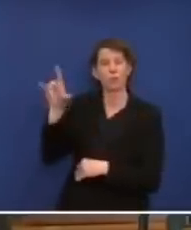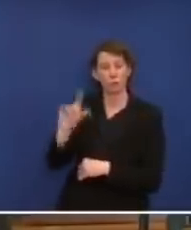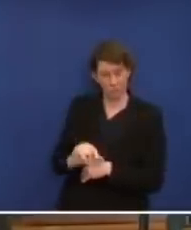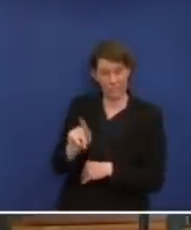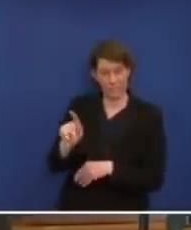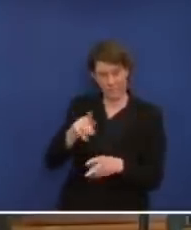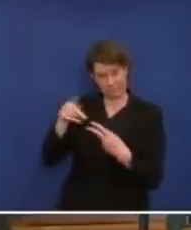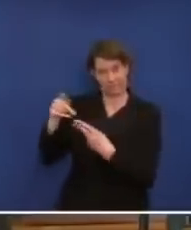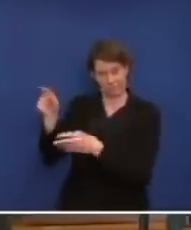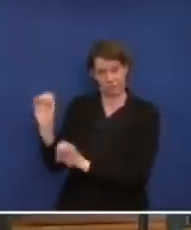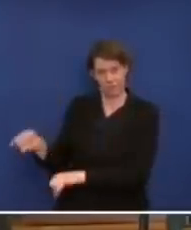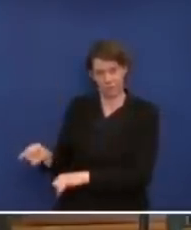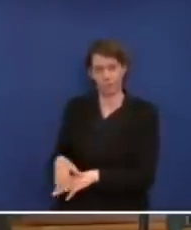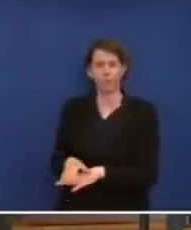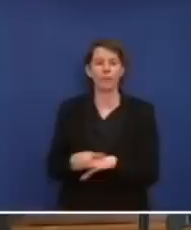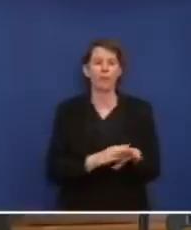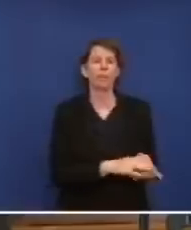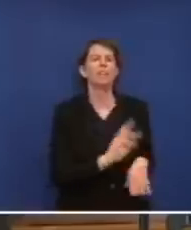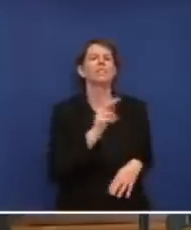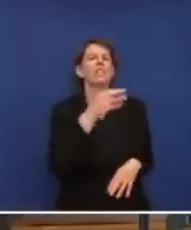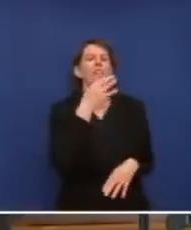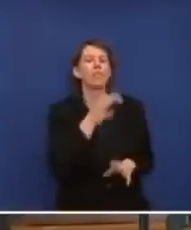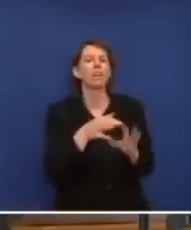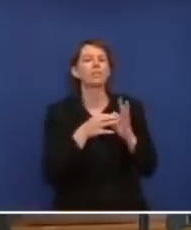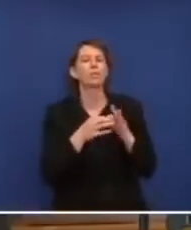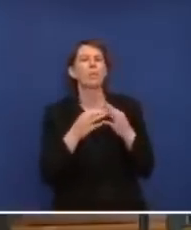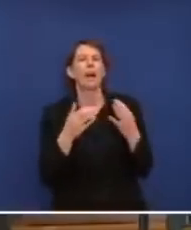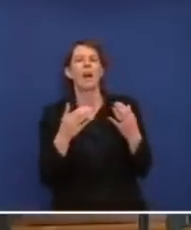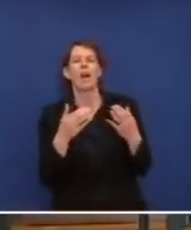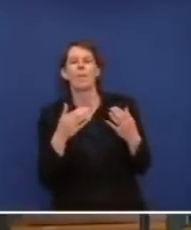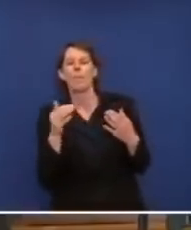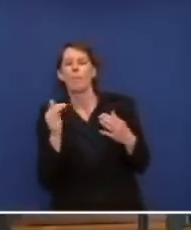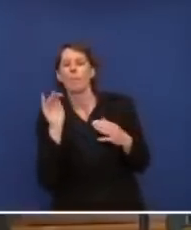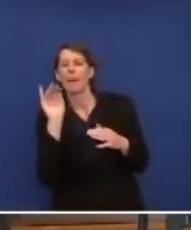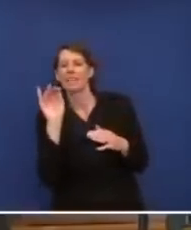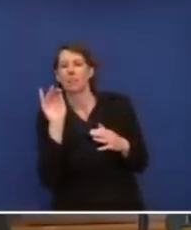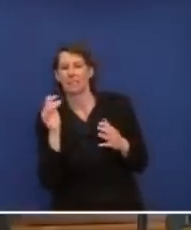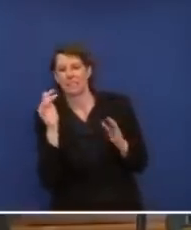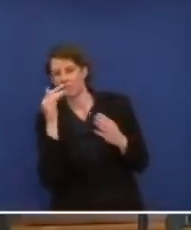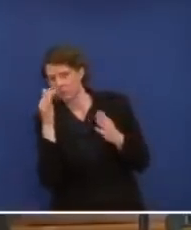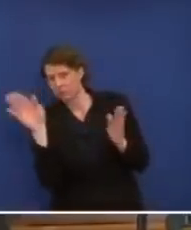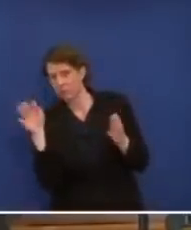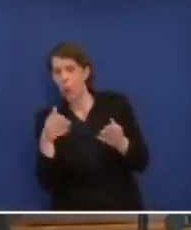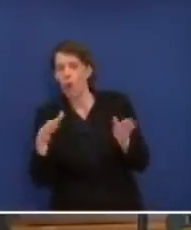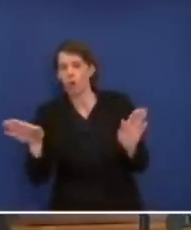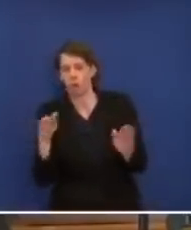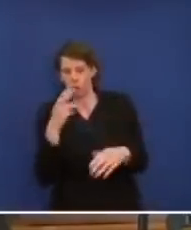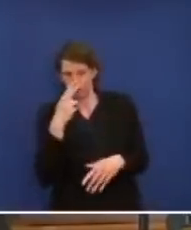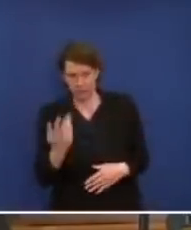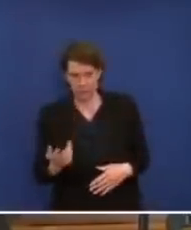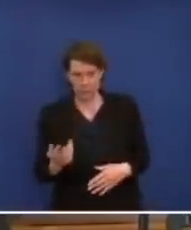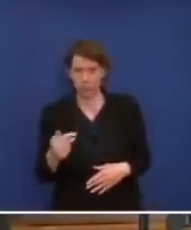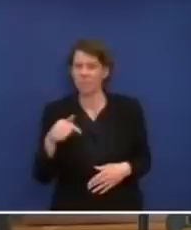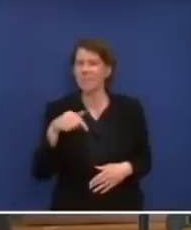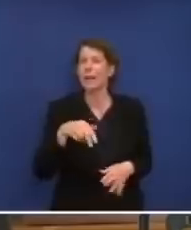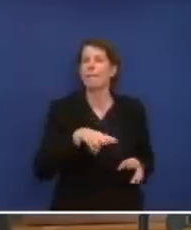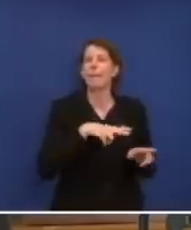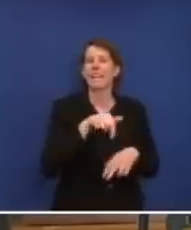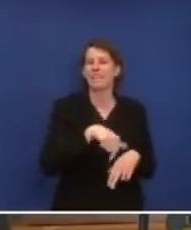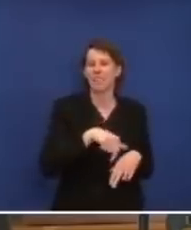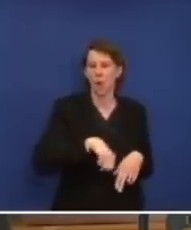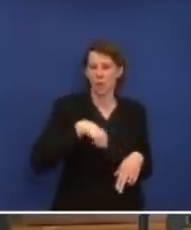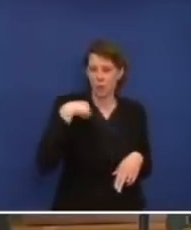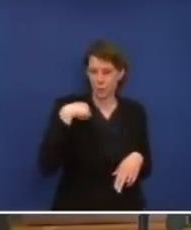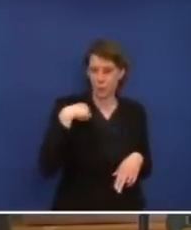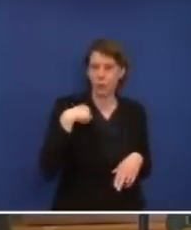zweite Frage bezieht sich nochmal auf die Öffnungsperspektive. Da hat der Minister heute Morgen in seiner Pressekonferenz, wenn ich es richtig im Kopf